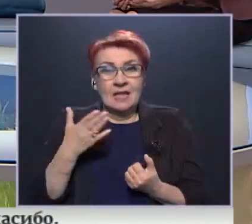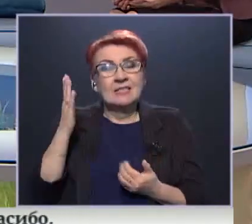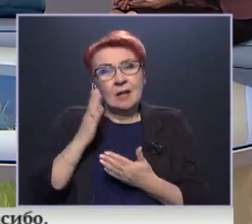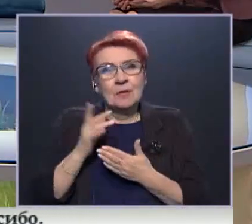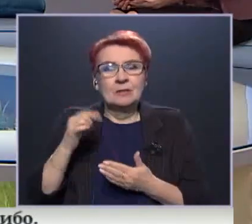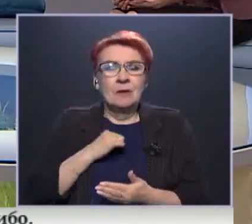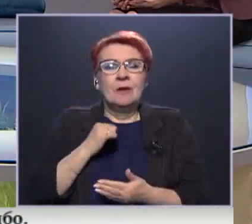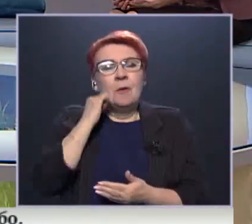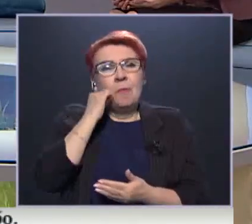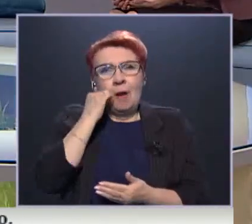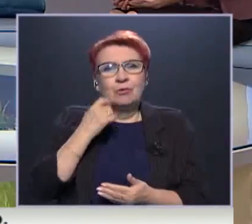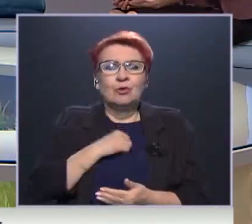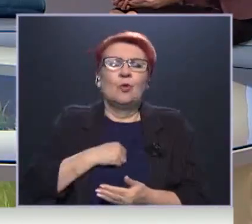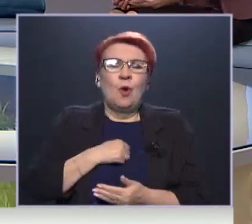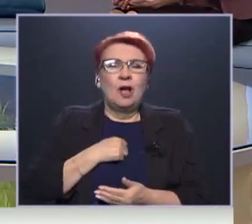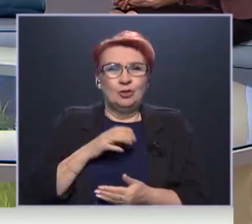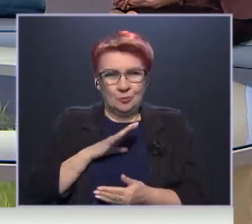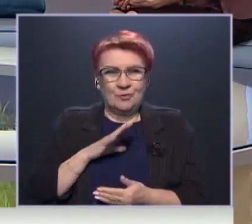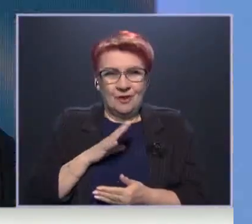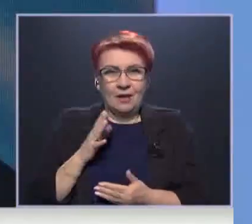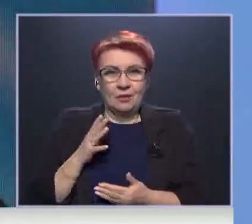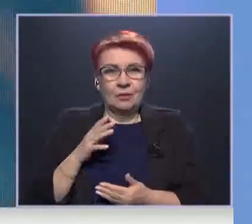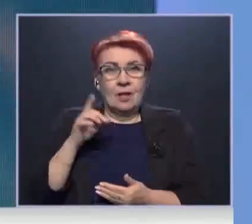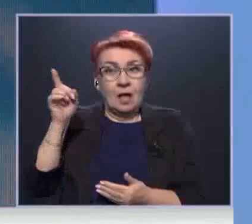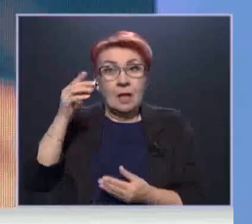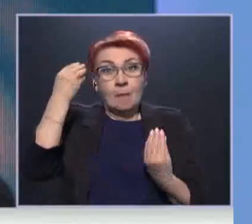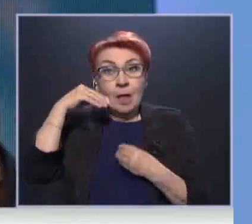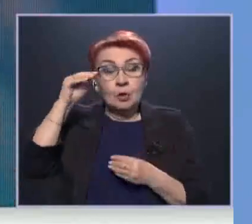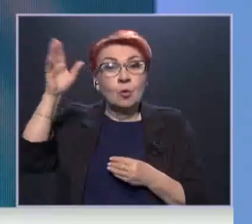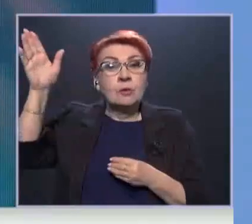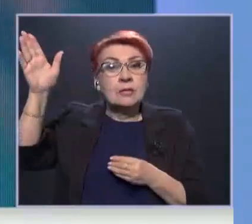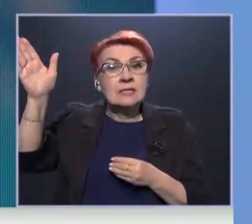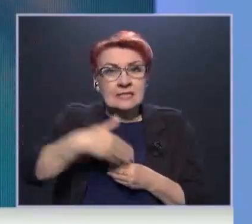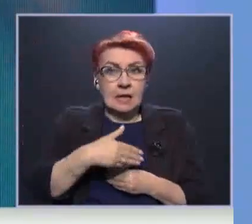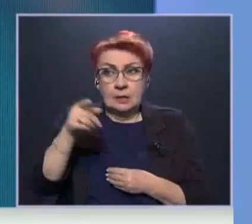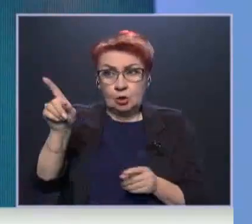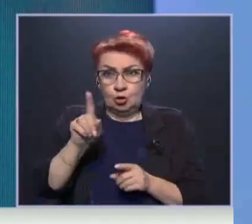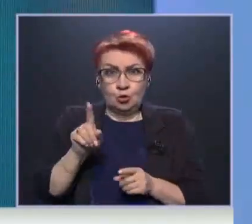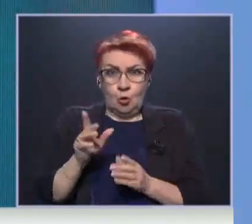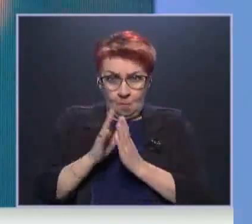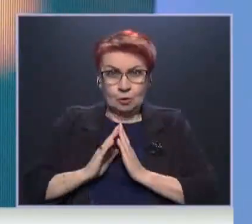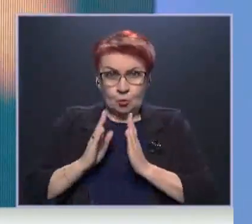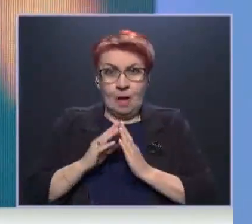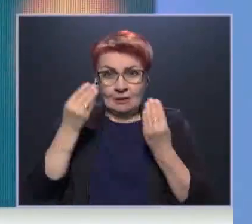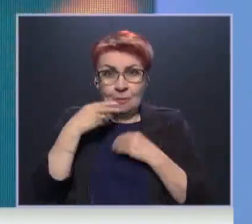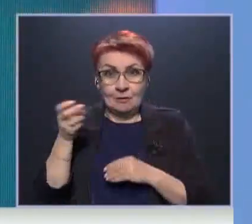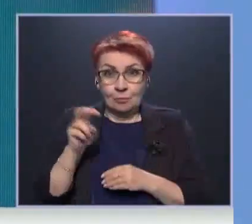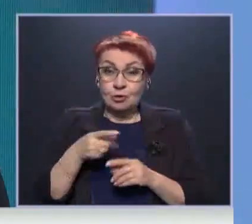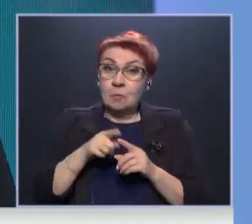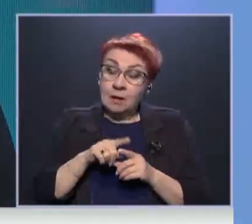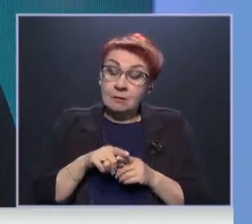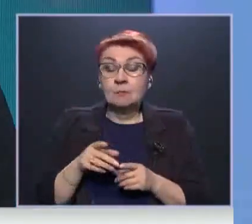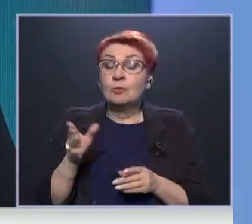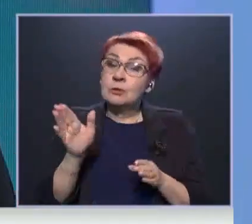бабушка, там тоже такие встречаются. И она стянет с тебя платок, скажет, что ты мусульманка, что ли, да, в платке пришла. Поэтому это